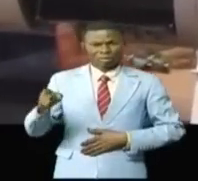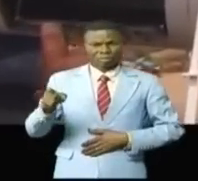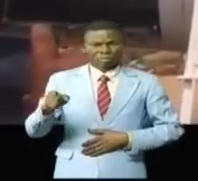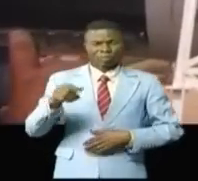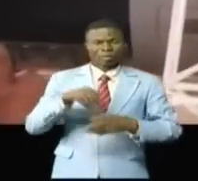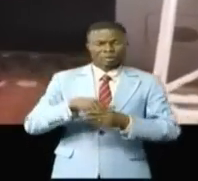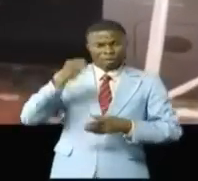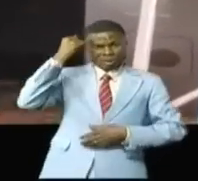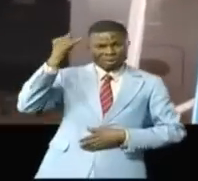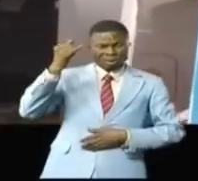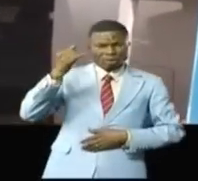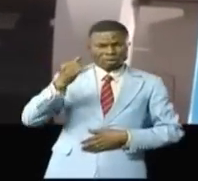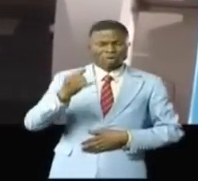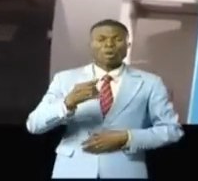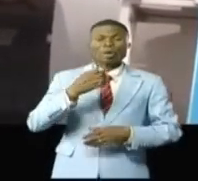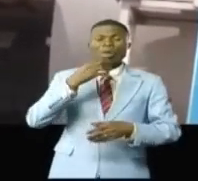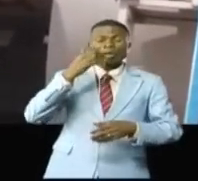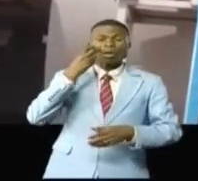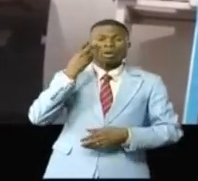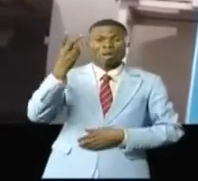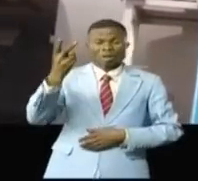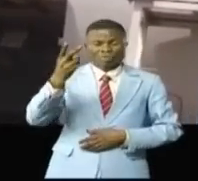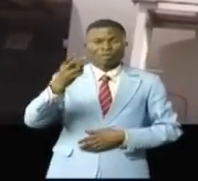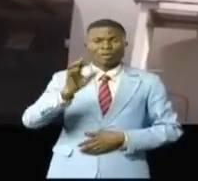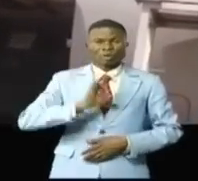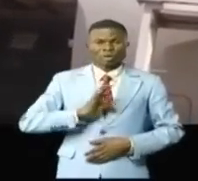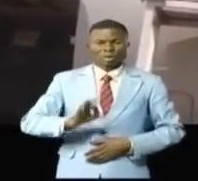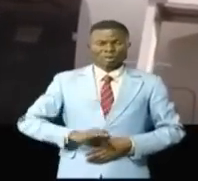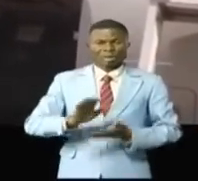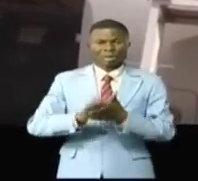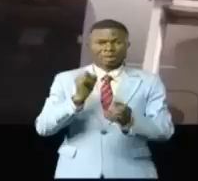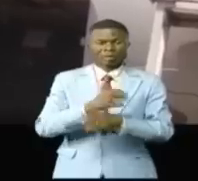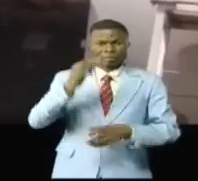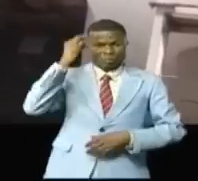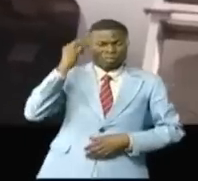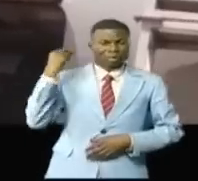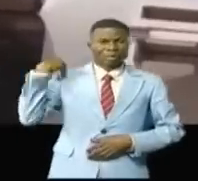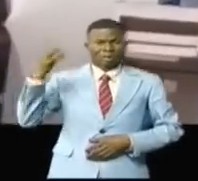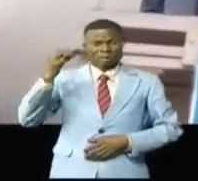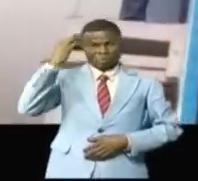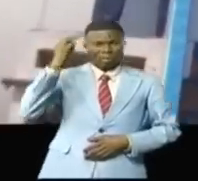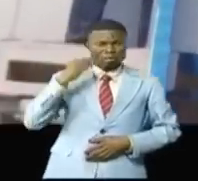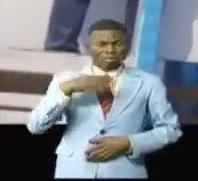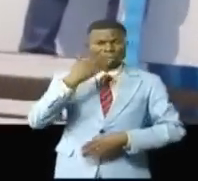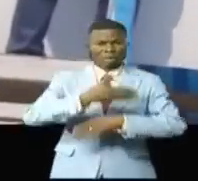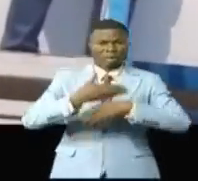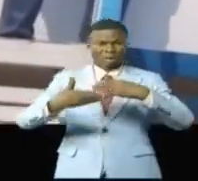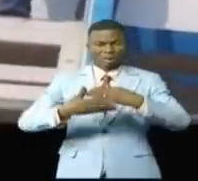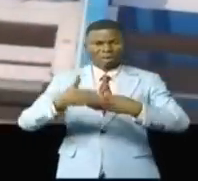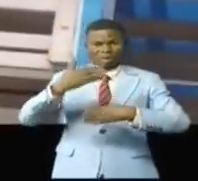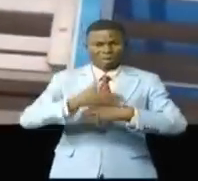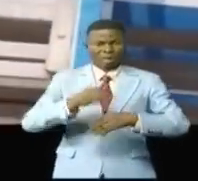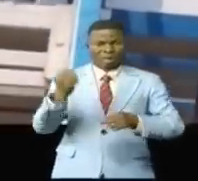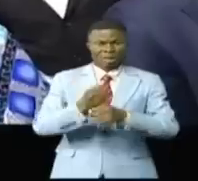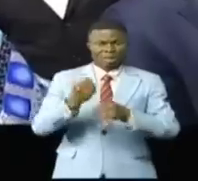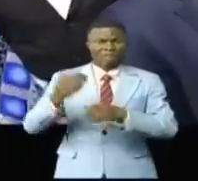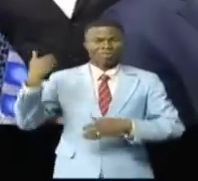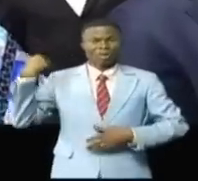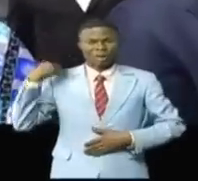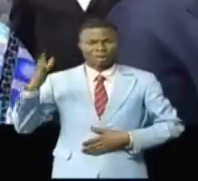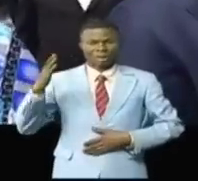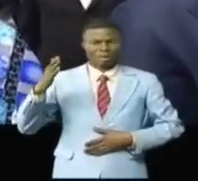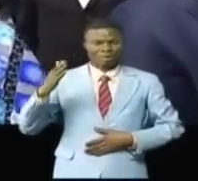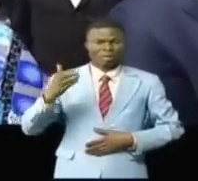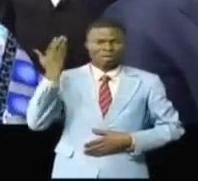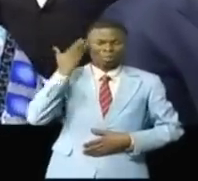le cadre de la matérialisation de la vision du chef de l'État, le ministre d'État, ministre des Infrastructures et Travaux Publics,